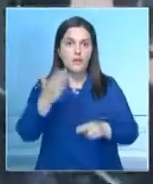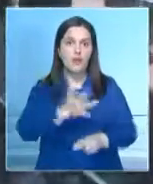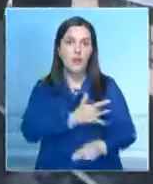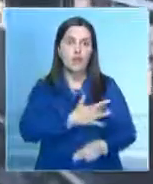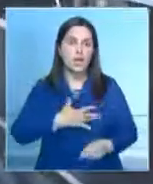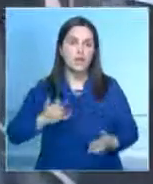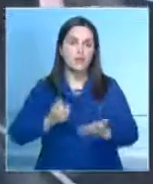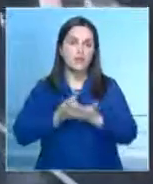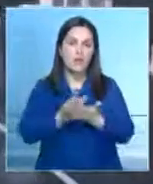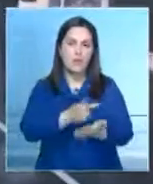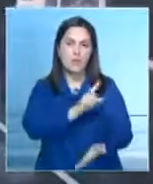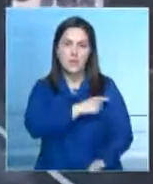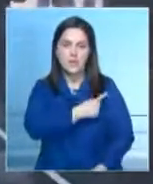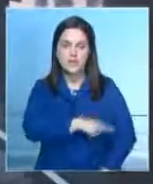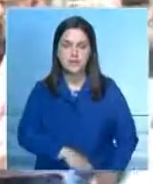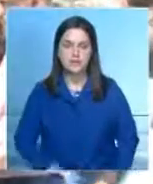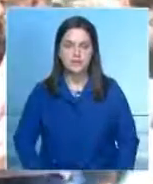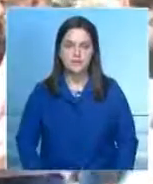находится в больнице.